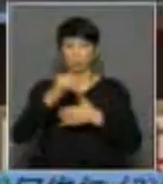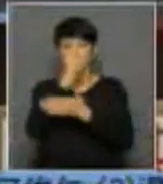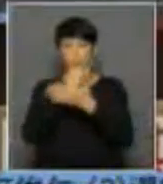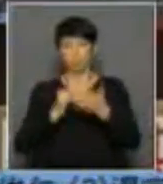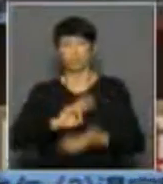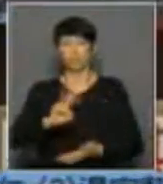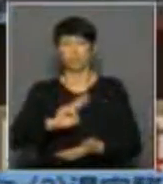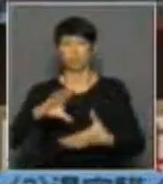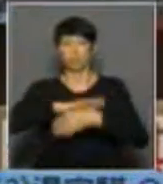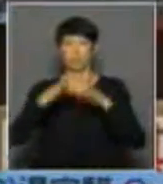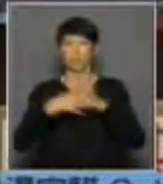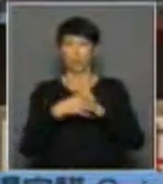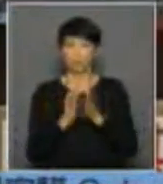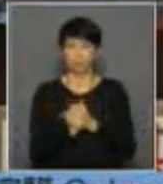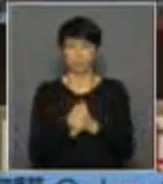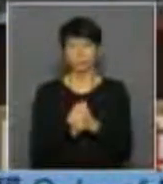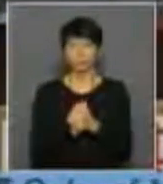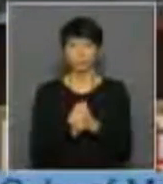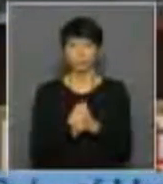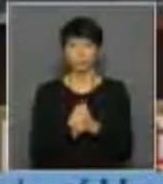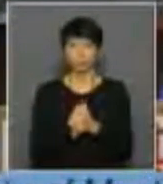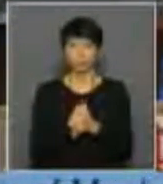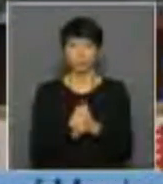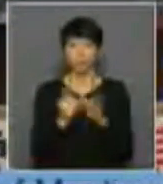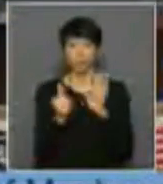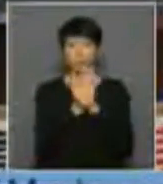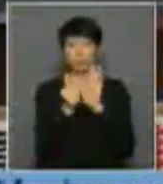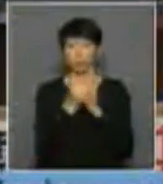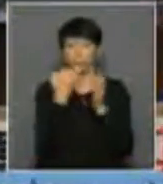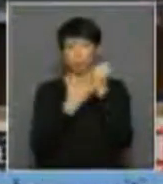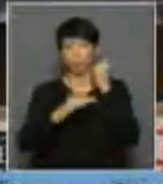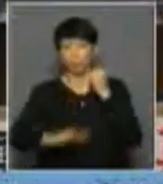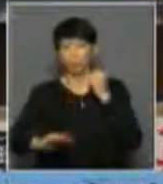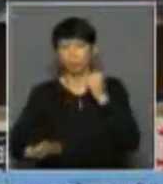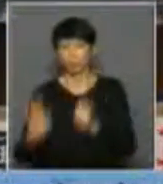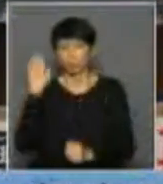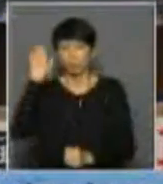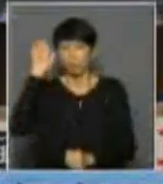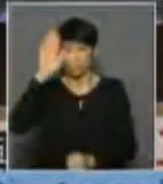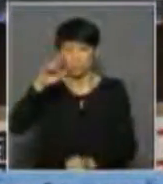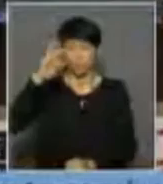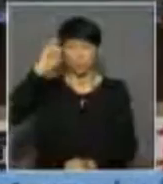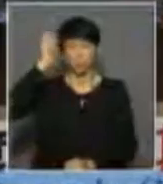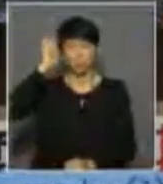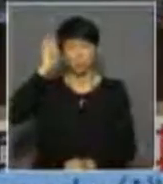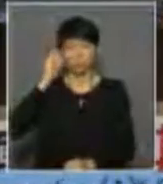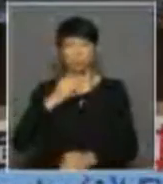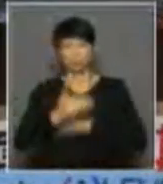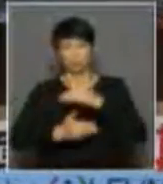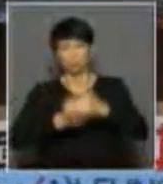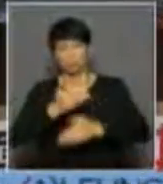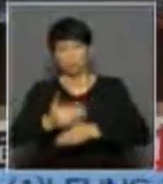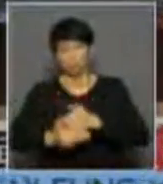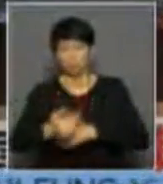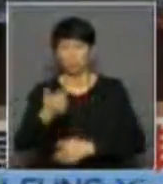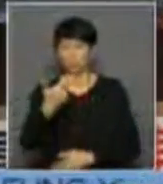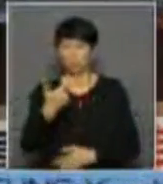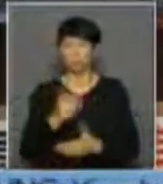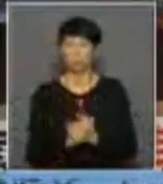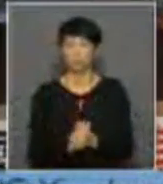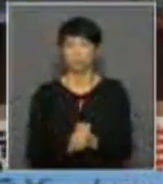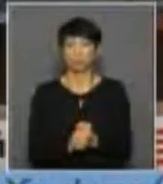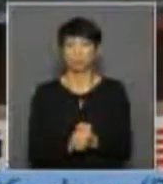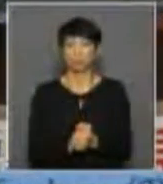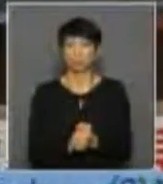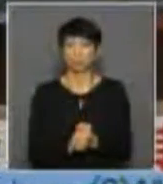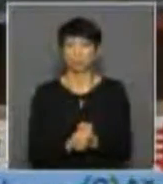化，可不可以為我們下一代想多一點？而當然我